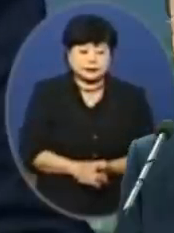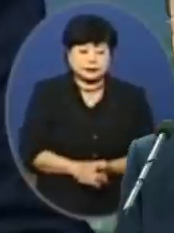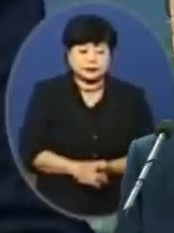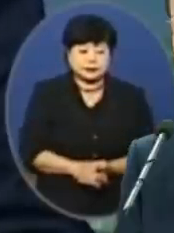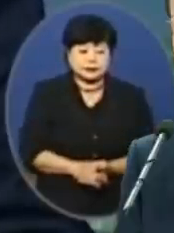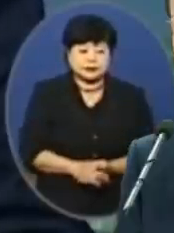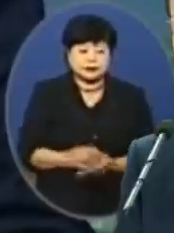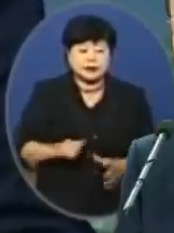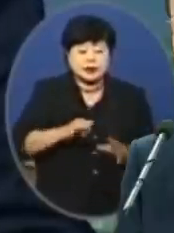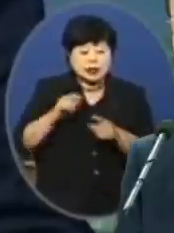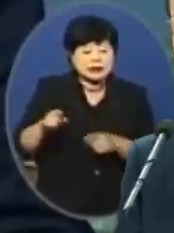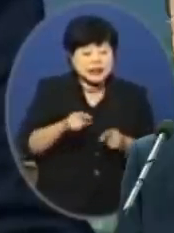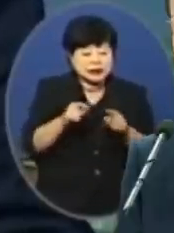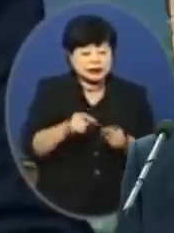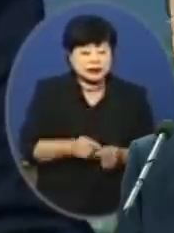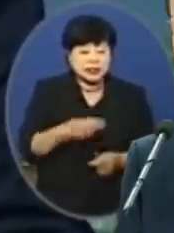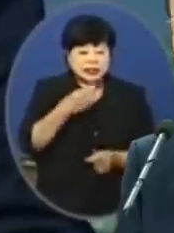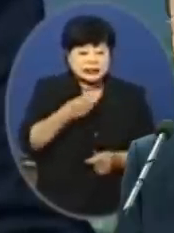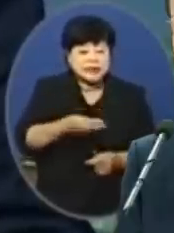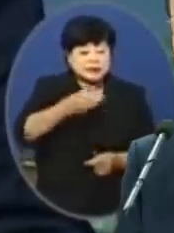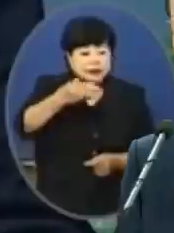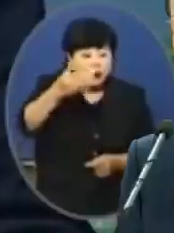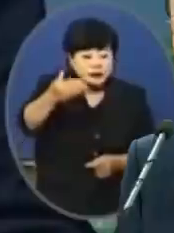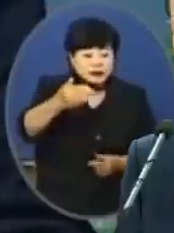여러분 이 세상에서는 3차원적